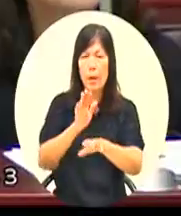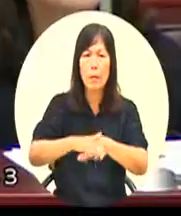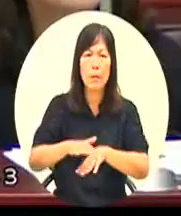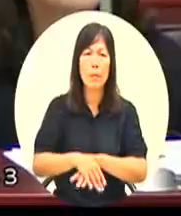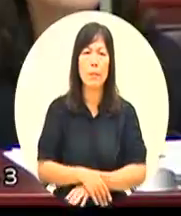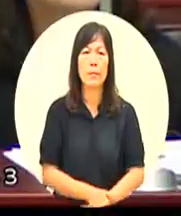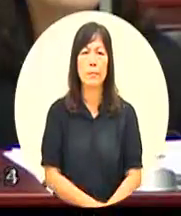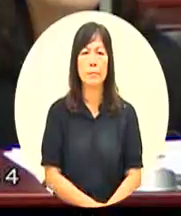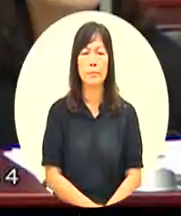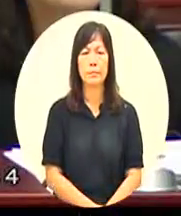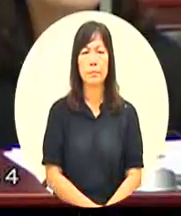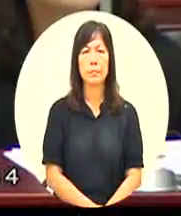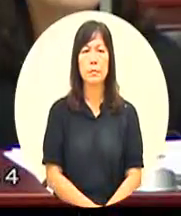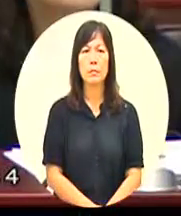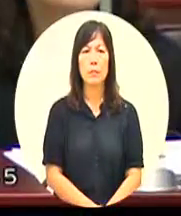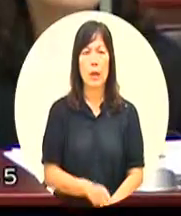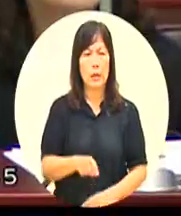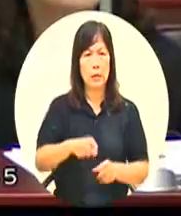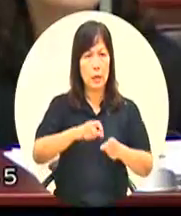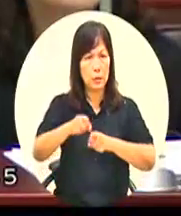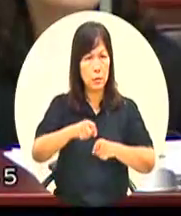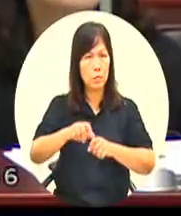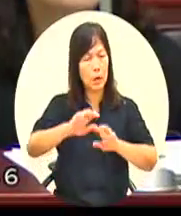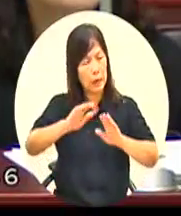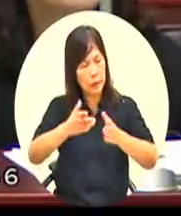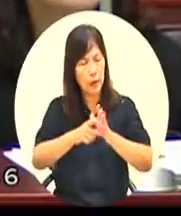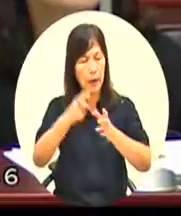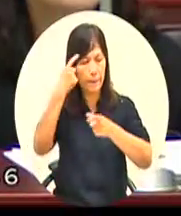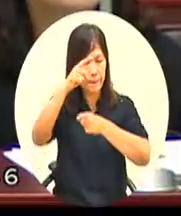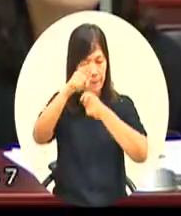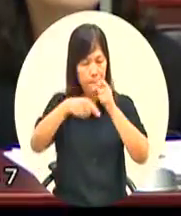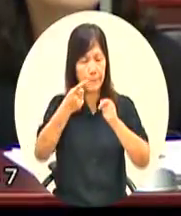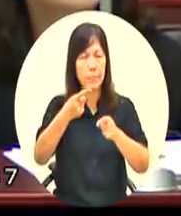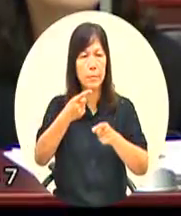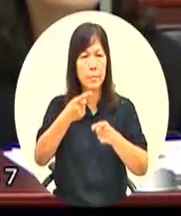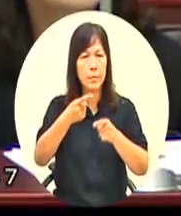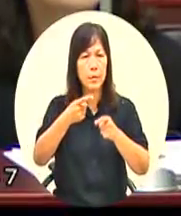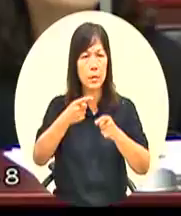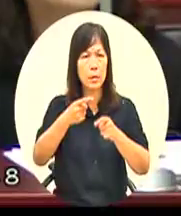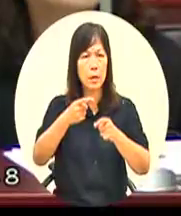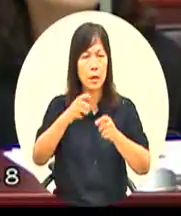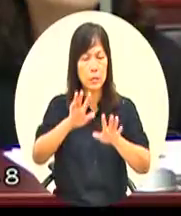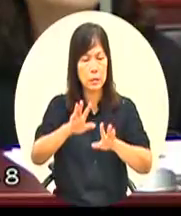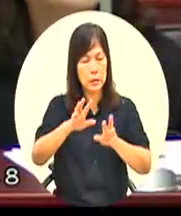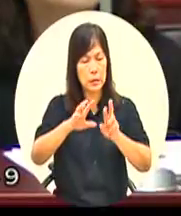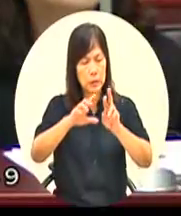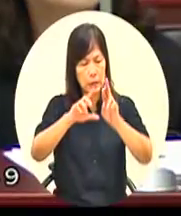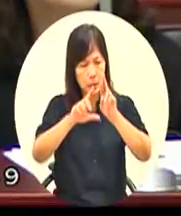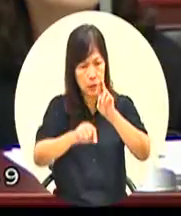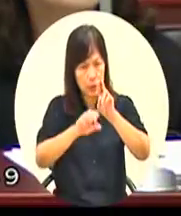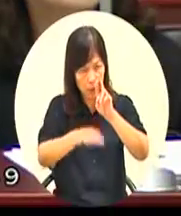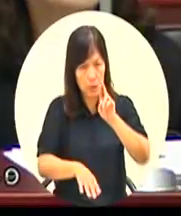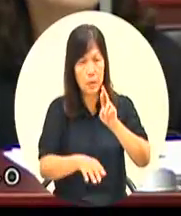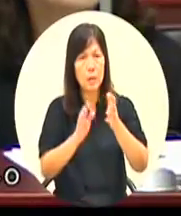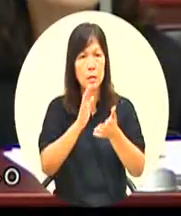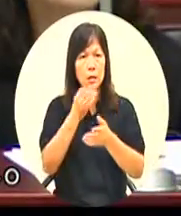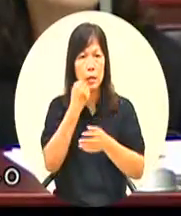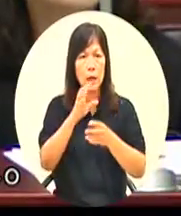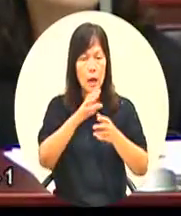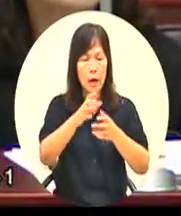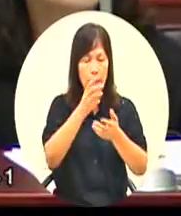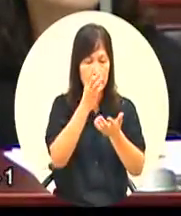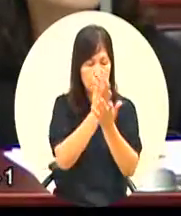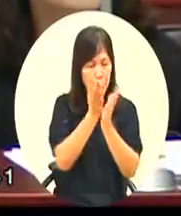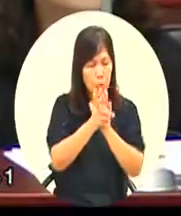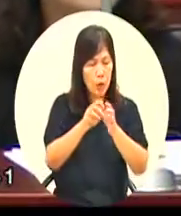那所以我们这个计划预定在明年，我们希望能够在今年年底能够文化部核定西乡计划